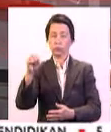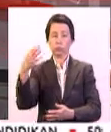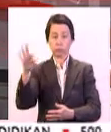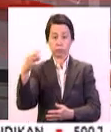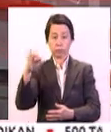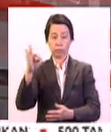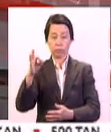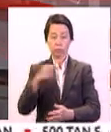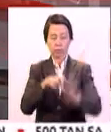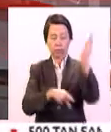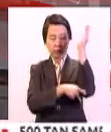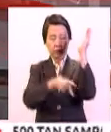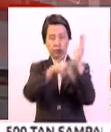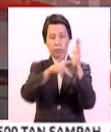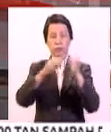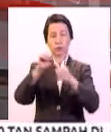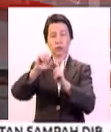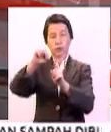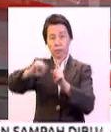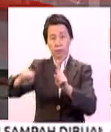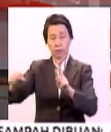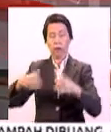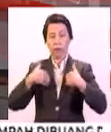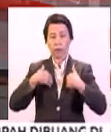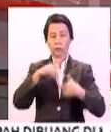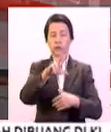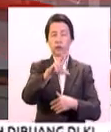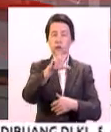2019, Parlimen Sandakan mempunyai